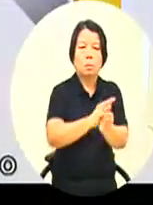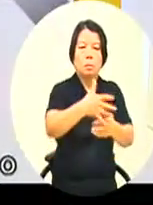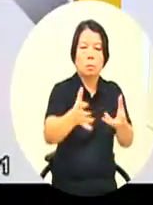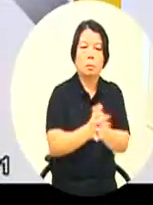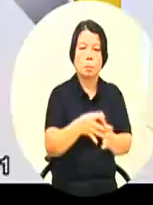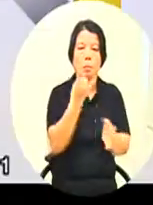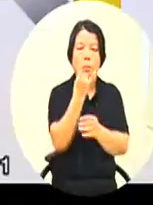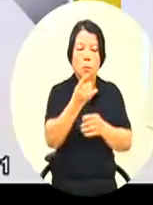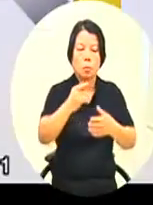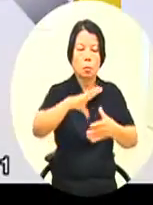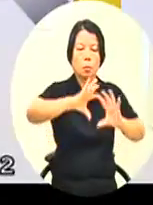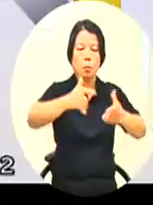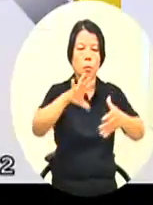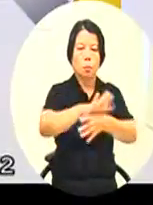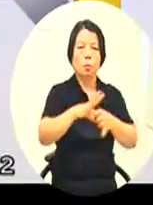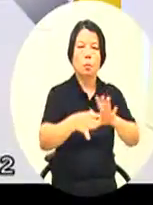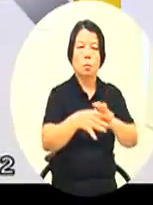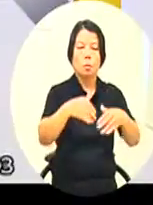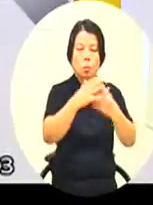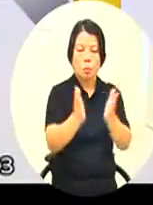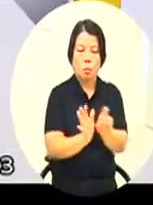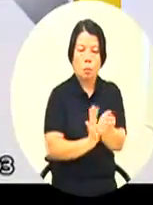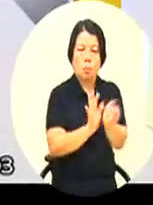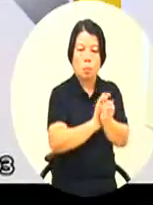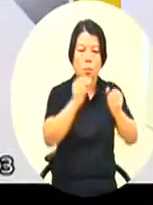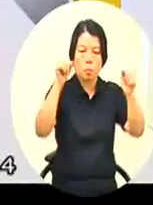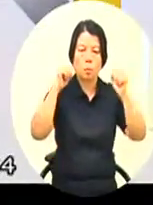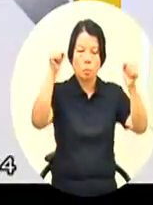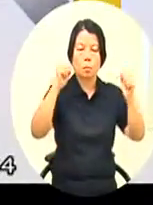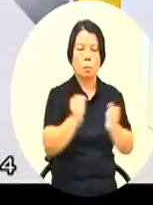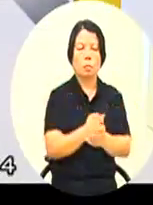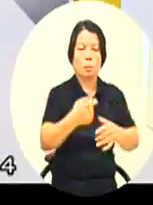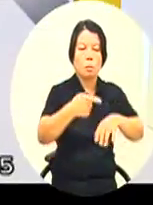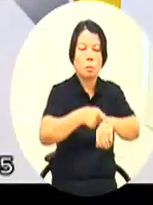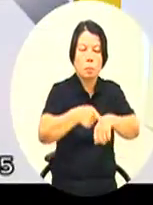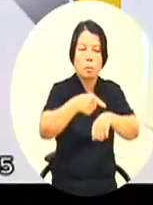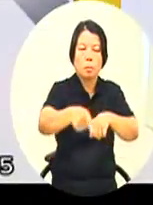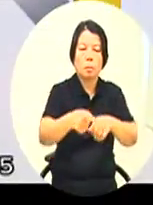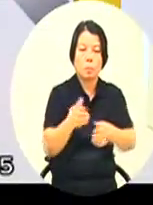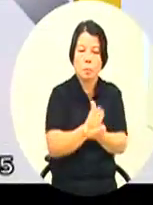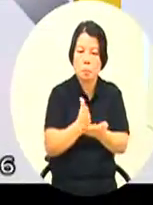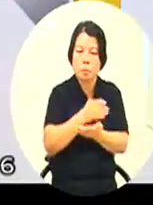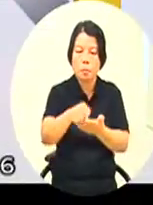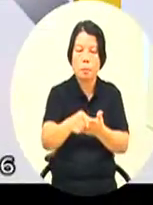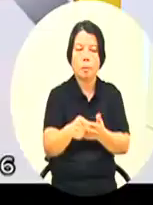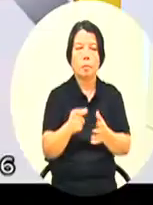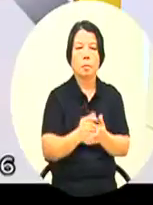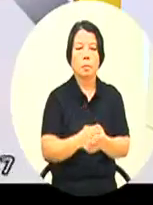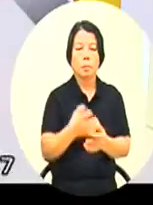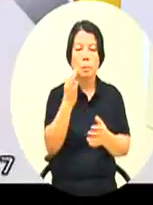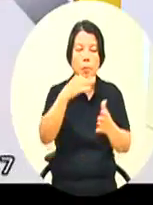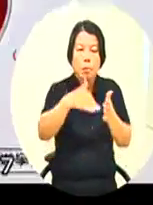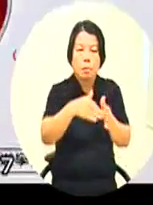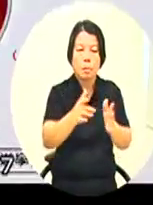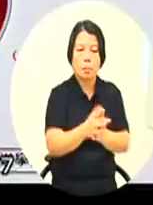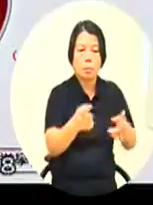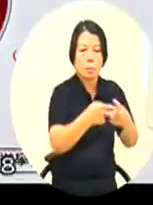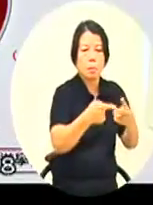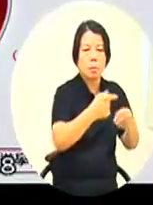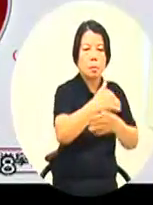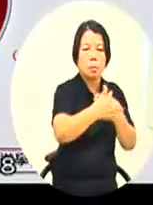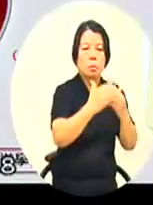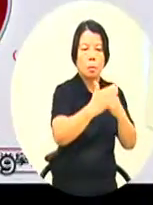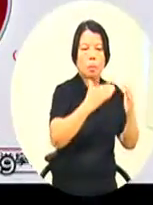跟国语文，勇于挑战是体健跟性平的议题。那另外就是刚刚提到我们小校的这个特性，我们